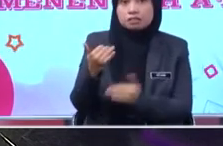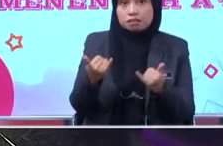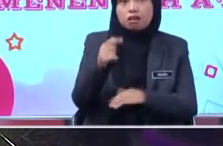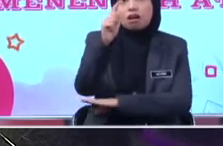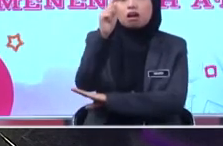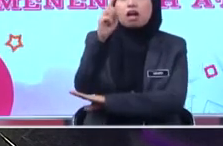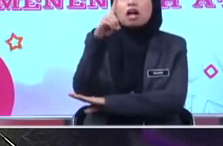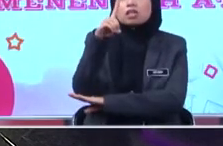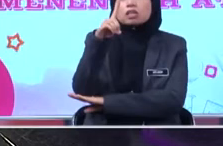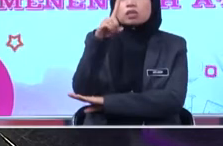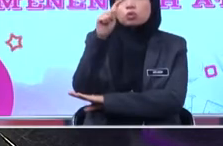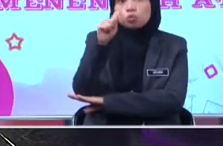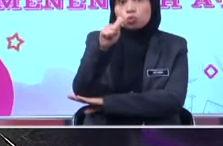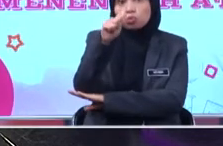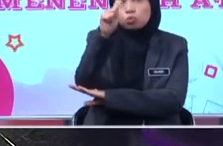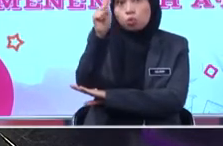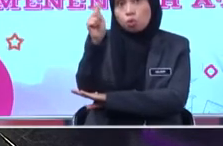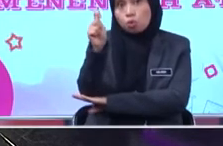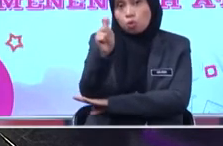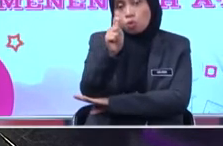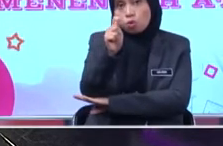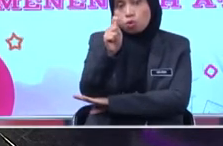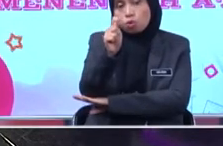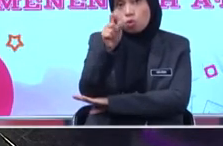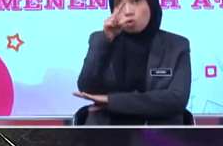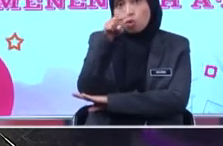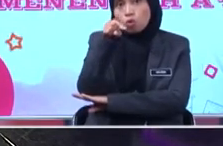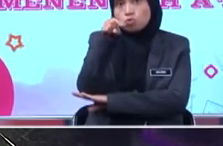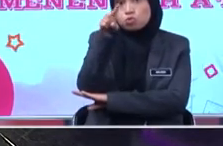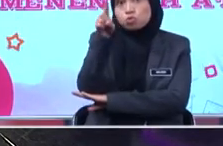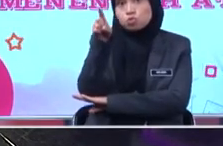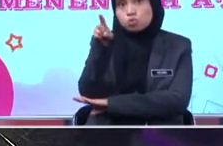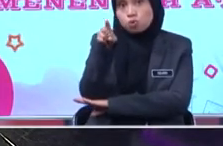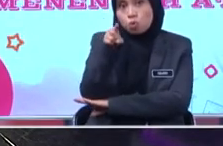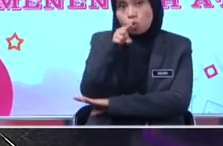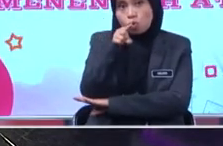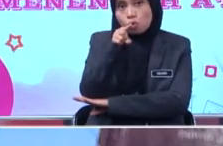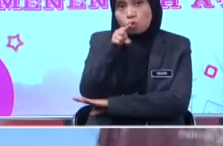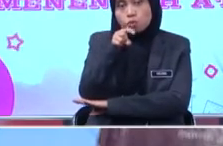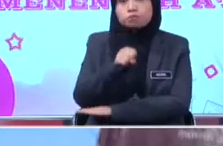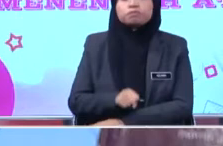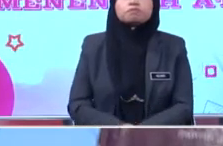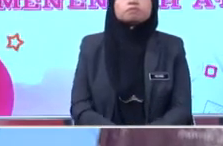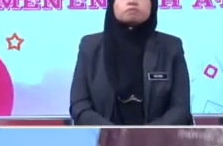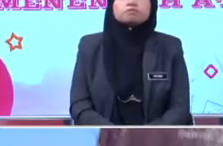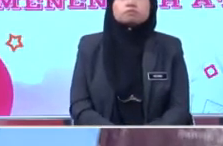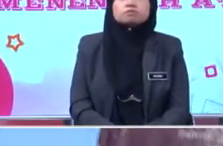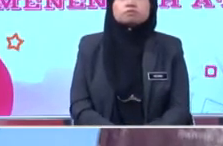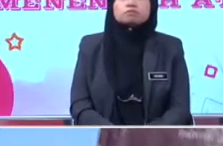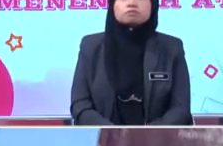Hai toh hai loh hah kita ada toh kita ada wow